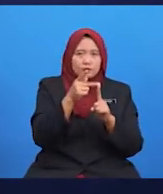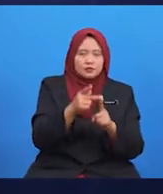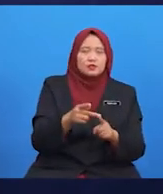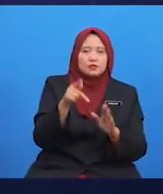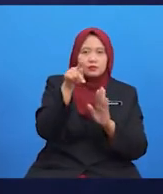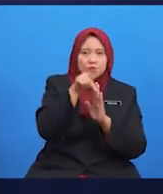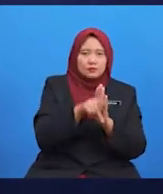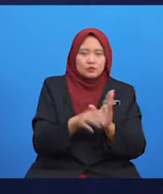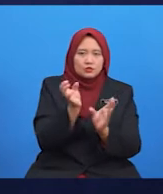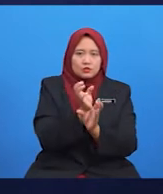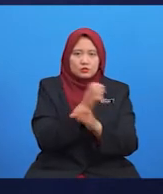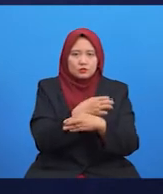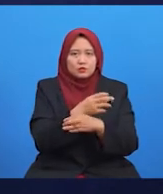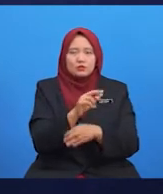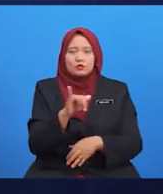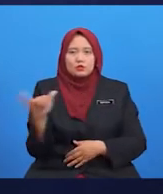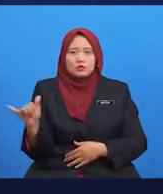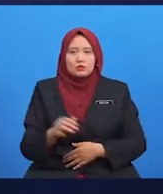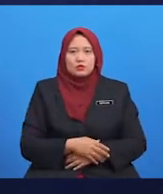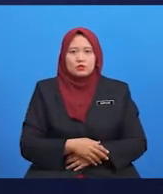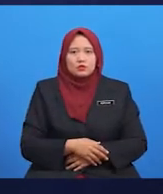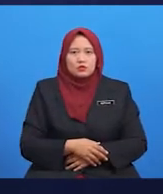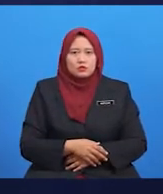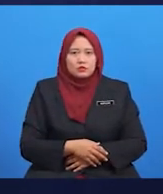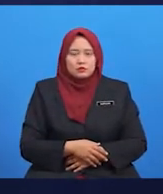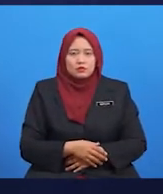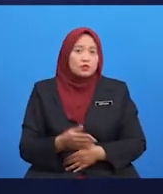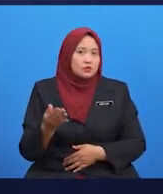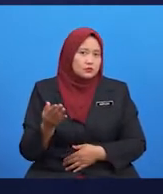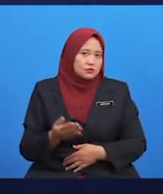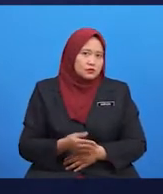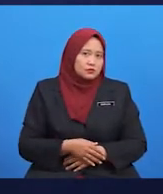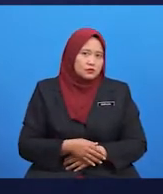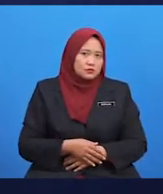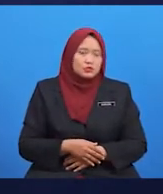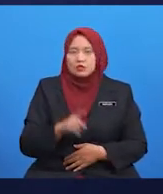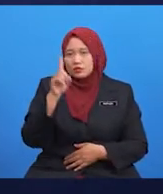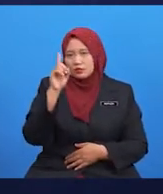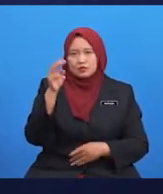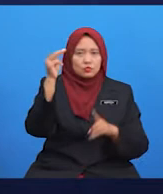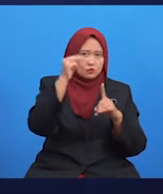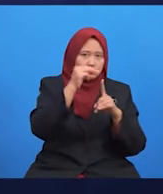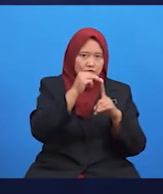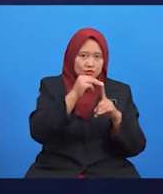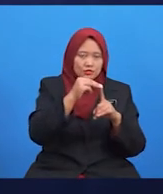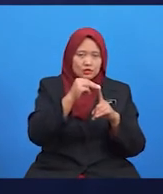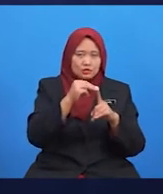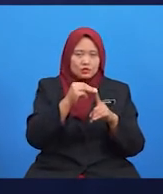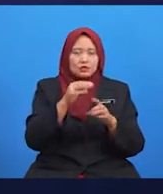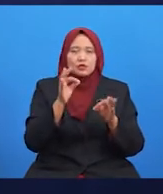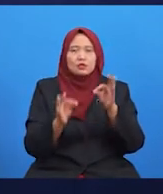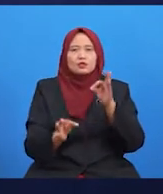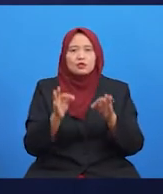sebentar tadi merupakan ayat huraian. Satu markah akan diberikan